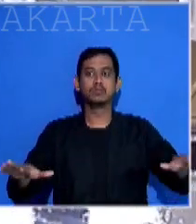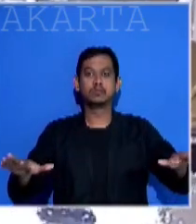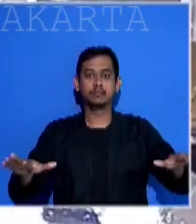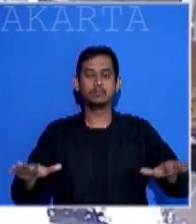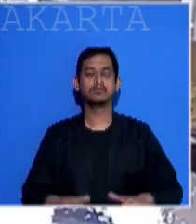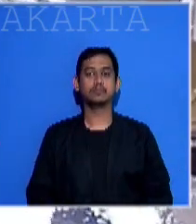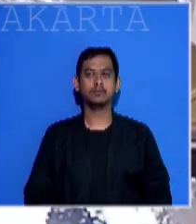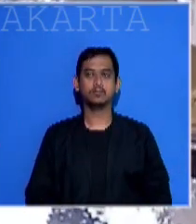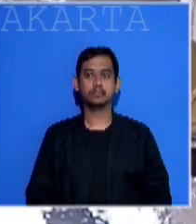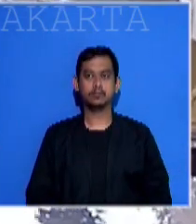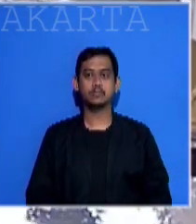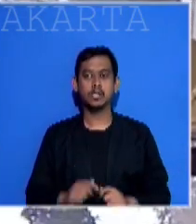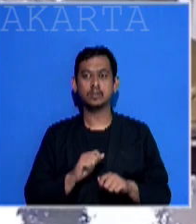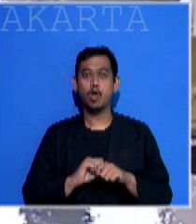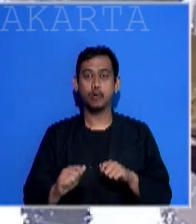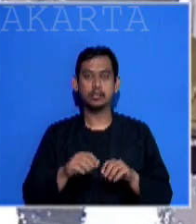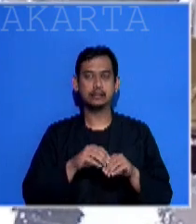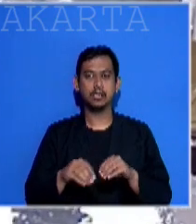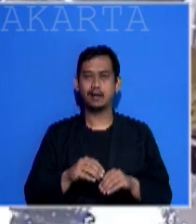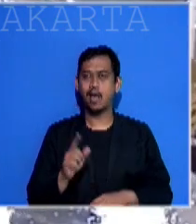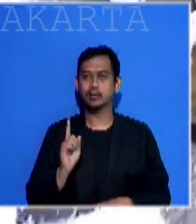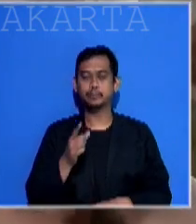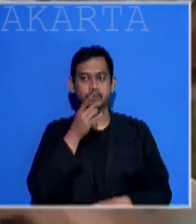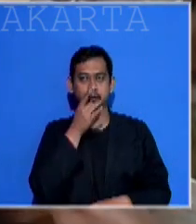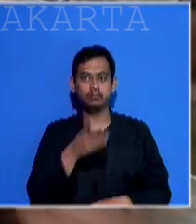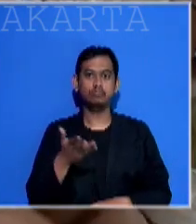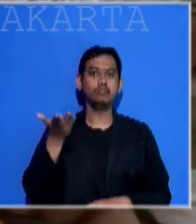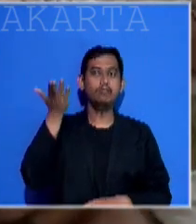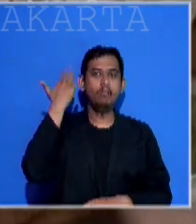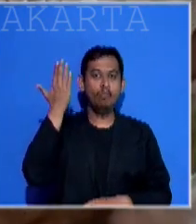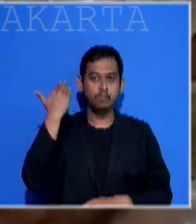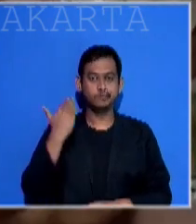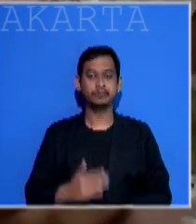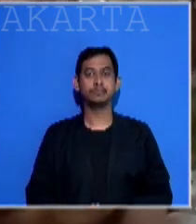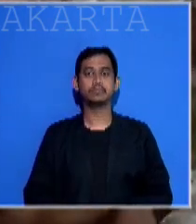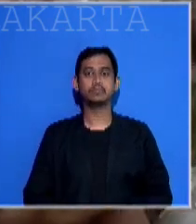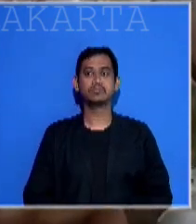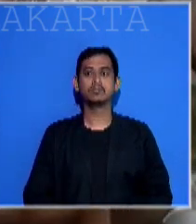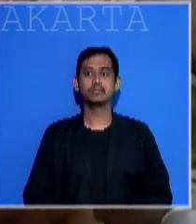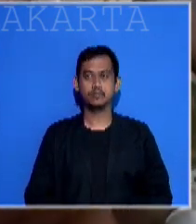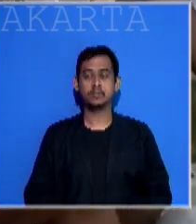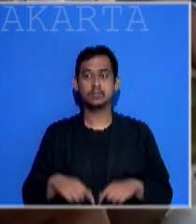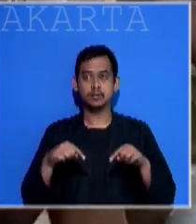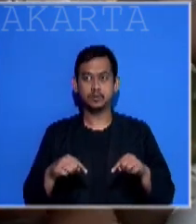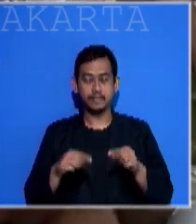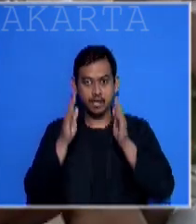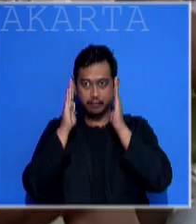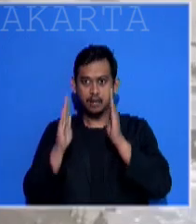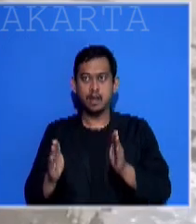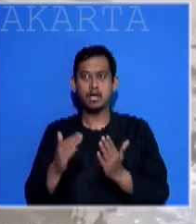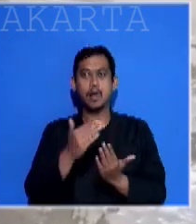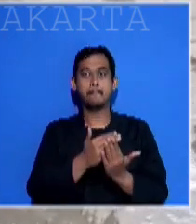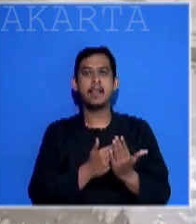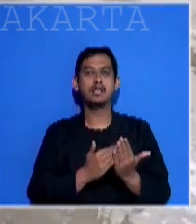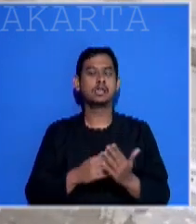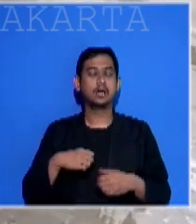pupuk bahkan sudah ada banyak pihak yang memesannya jauh-jauh hari rph kota Yogyakarta juga sangat memperhatikan syariat Islam